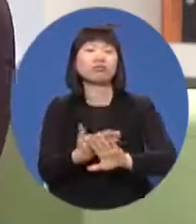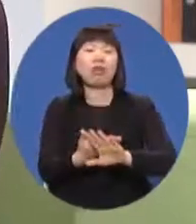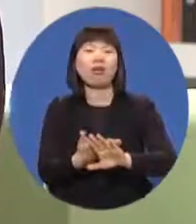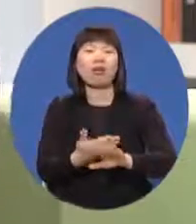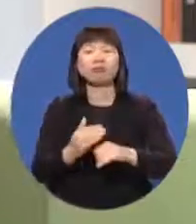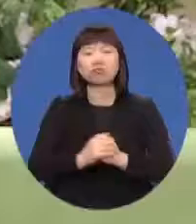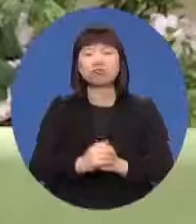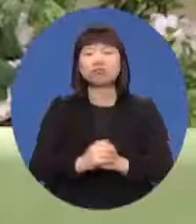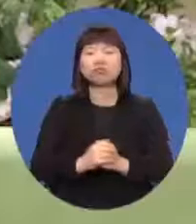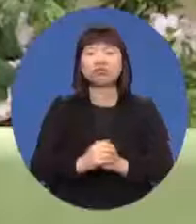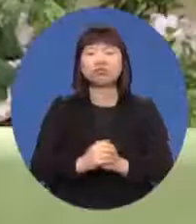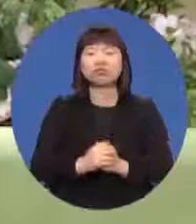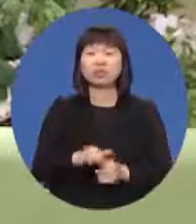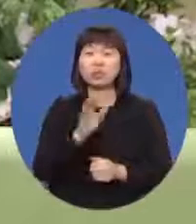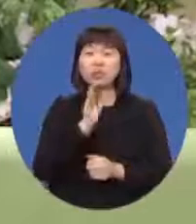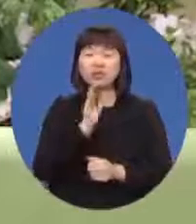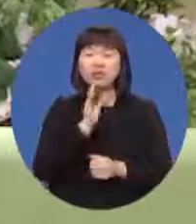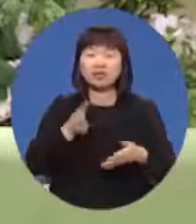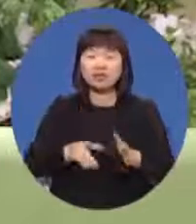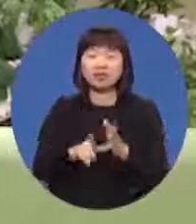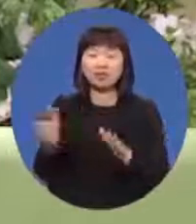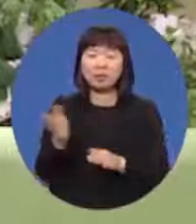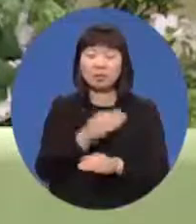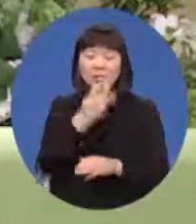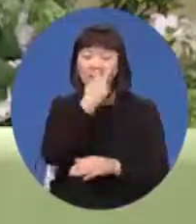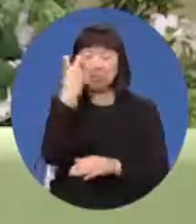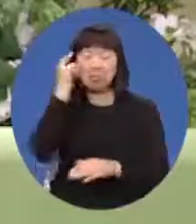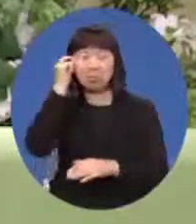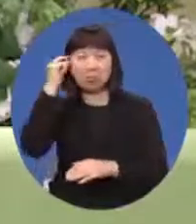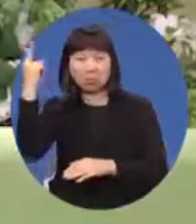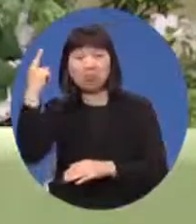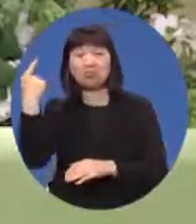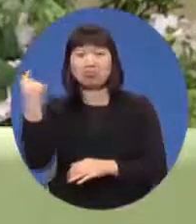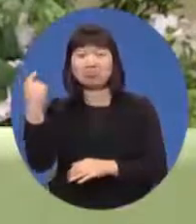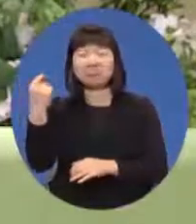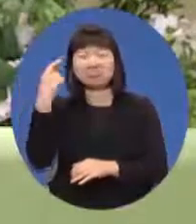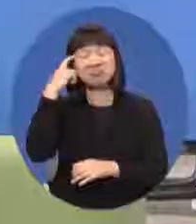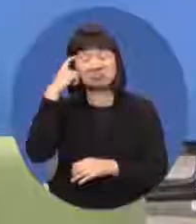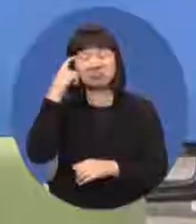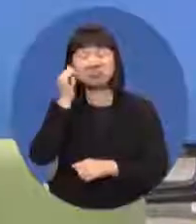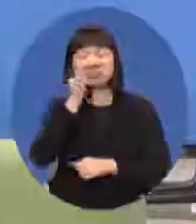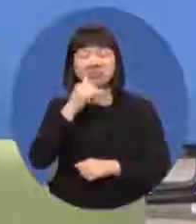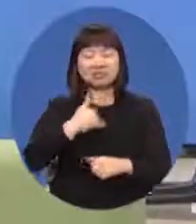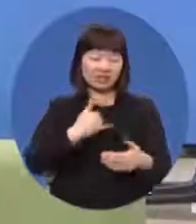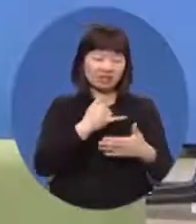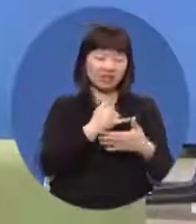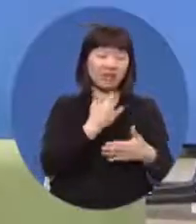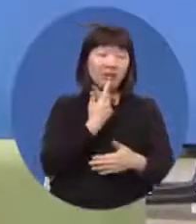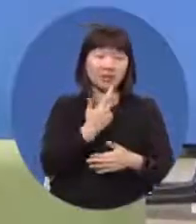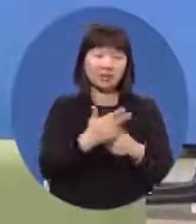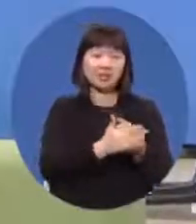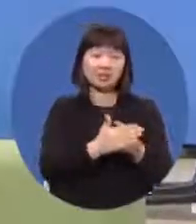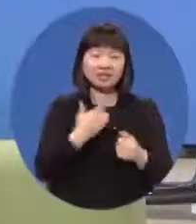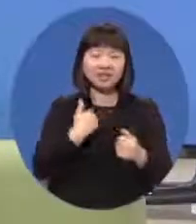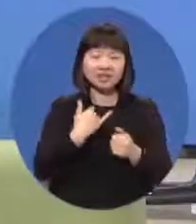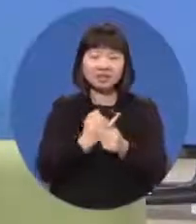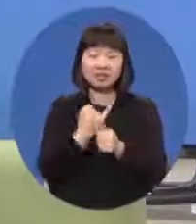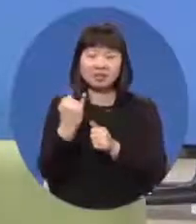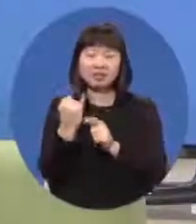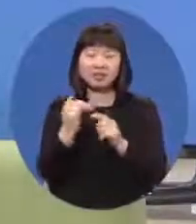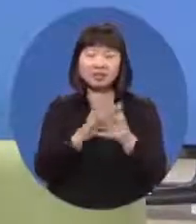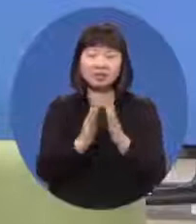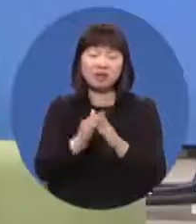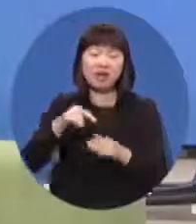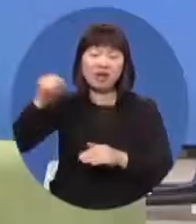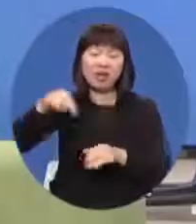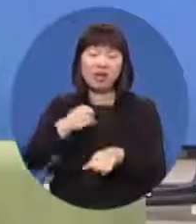특출한 아이들이 있어. 쟤들은 그런... 그냥 진짜 그냥 날 때부터 영재다. 천재다 이런 그쵸, 애들. 그게 네, 그런 생각이 들더라고요. 제 딸이 7살이니까 네. 제 와이프가 유치원만 갔다 오면